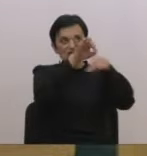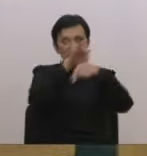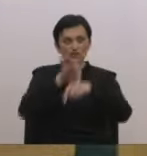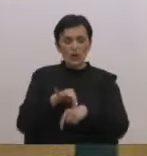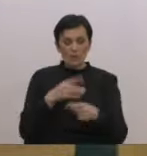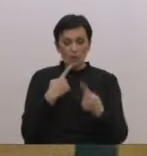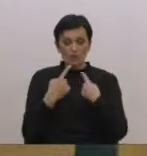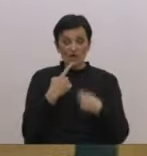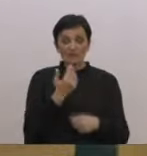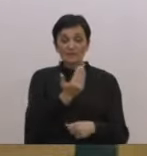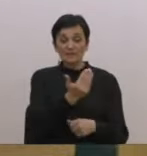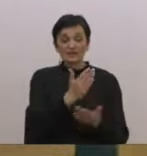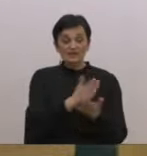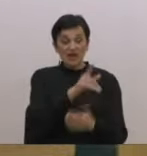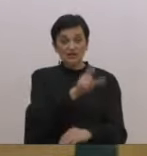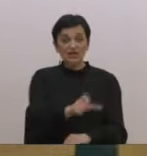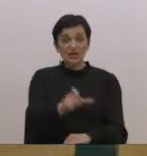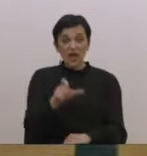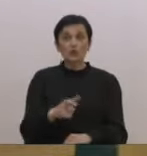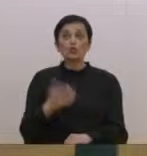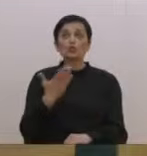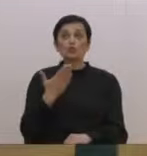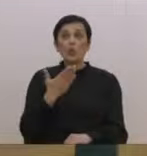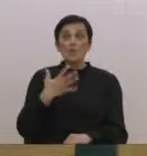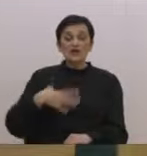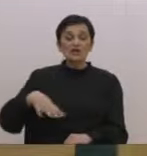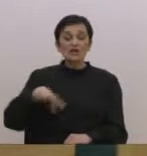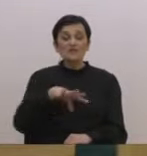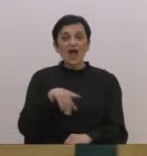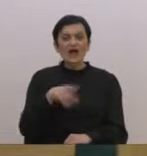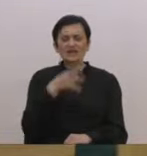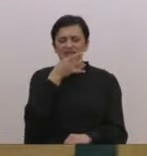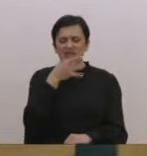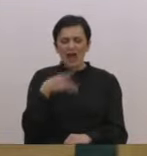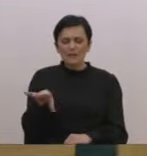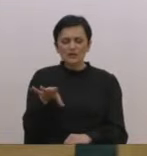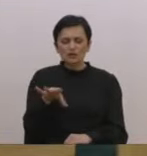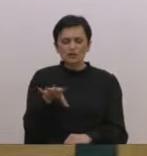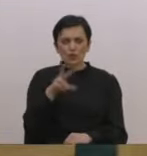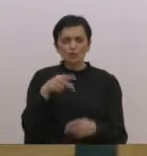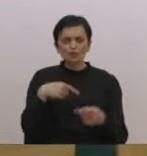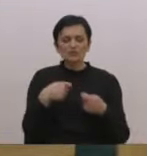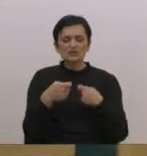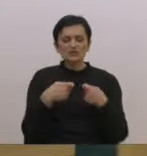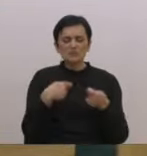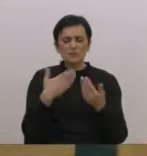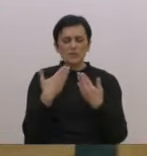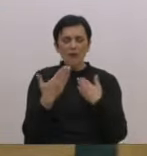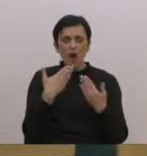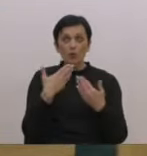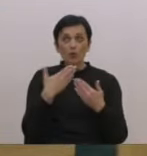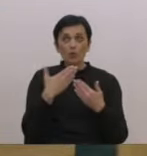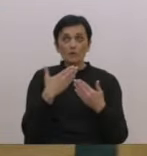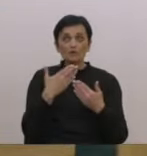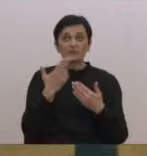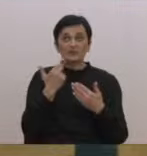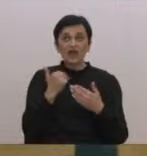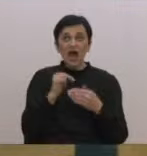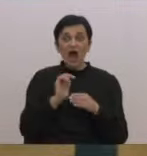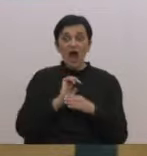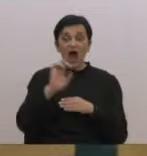გველაპარაკებით? თქვენ ხართ ის ხალხი, რომელიც ამ ქვეყანაში მოზიდულ ნებისმიერ დოლარზე სპეკულირებთ და